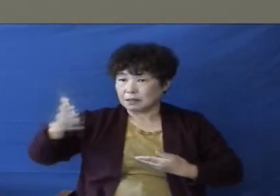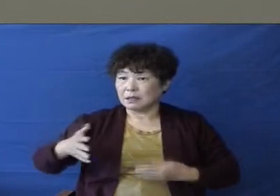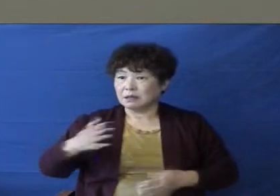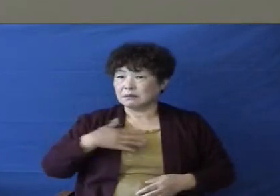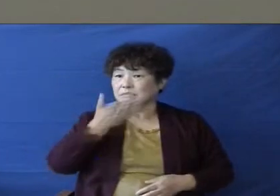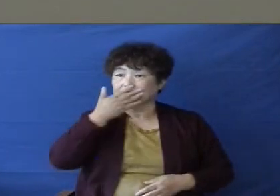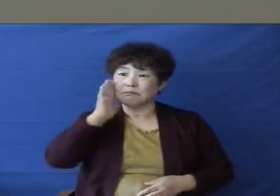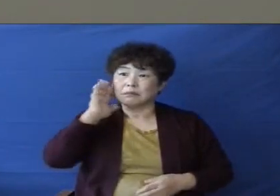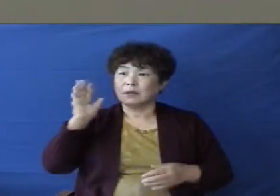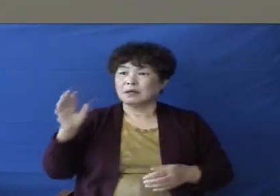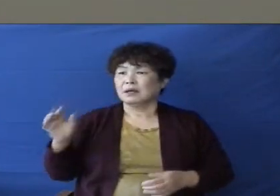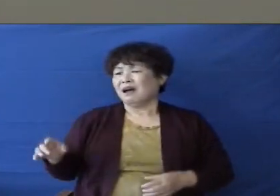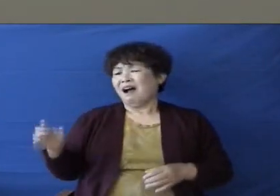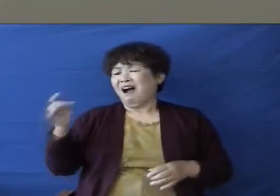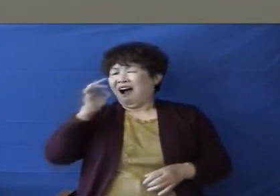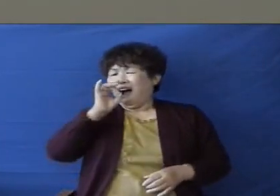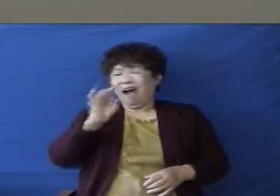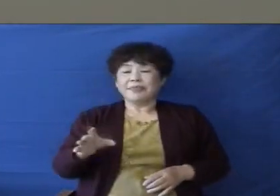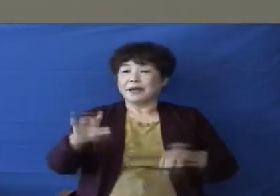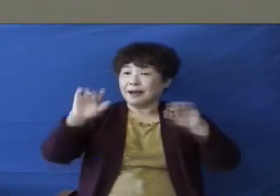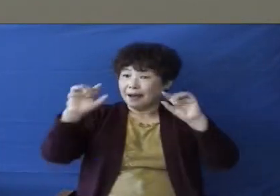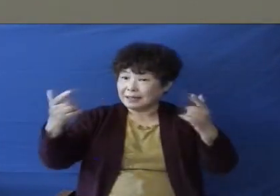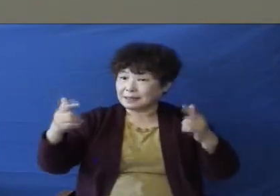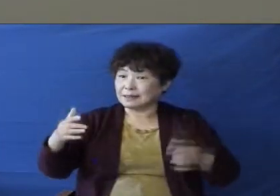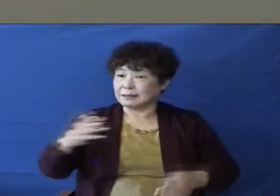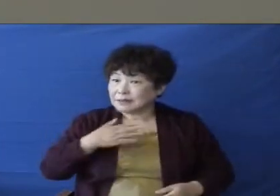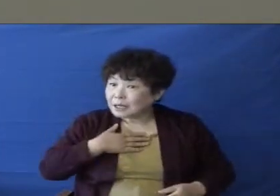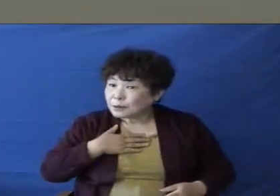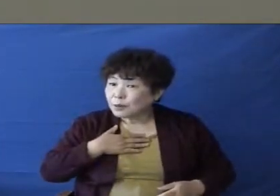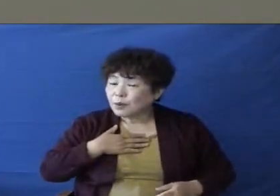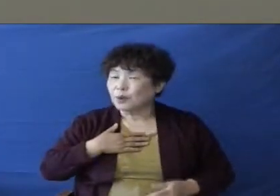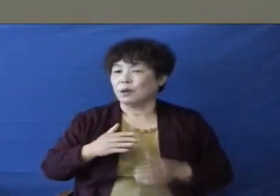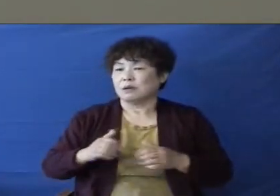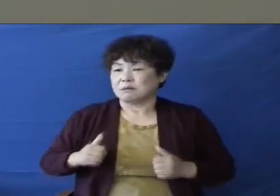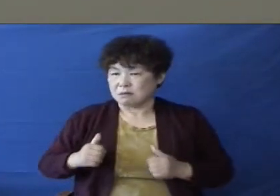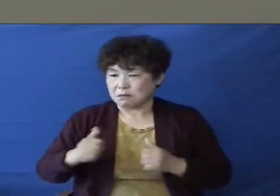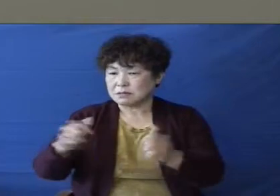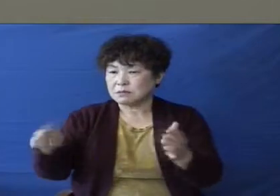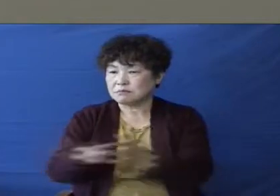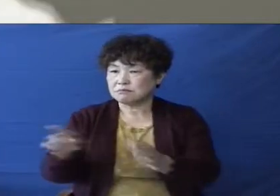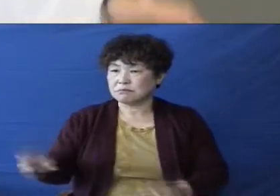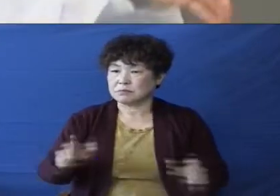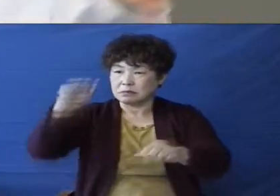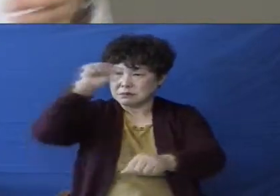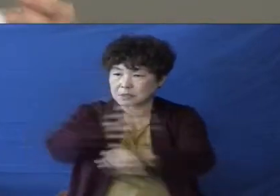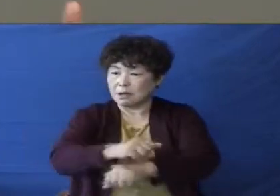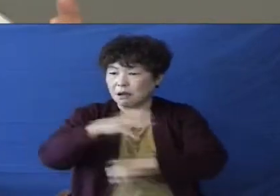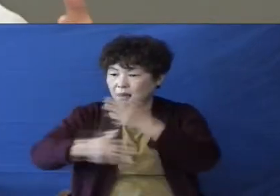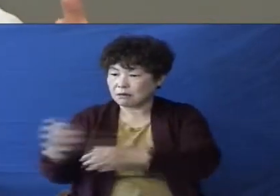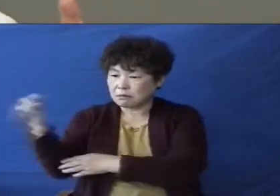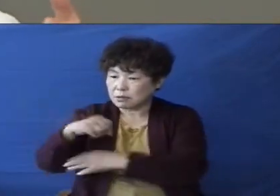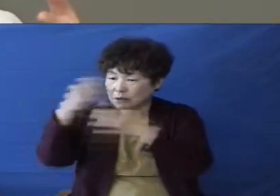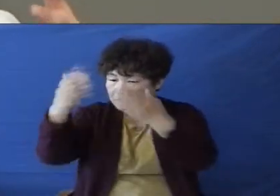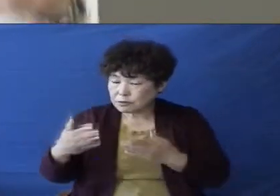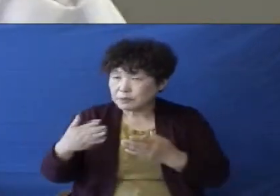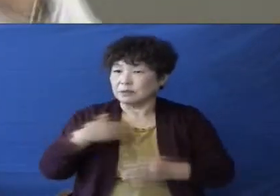매여 어떤 자들이 해방되는 그런 역사를 주님 허락해 주십시오 예 사람들은 이런 몸이